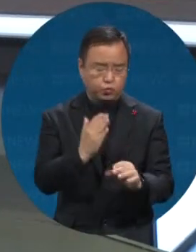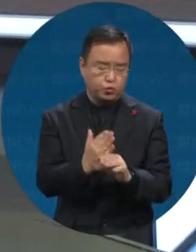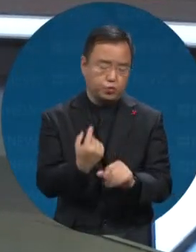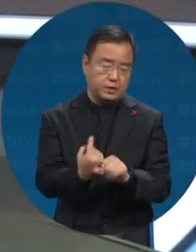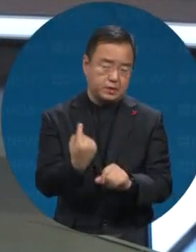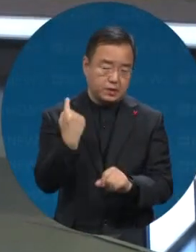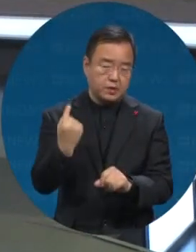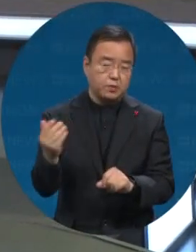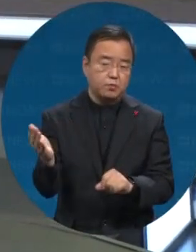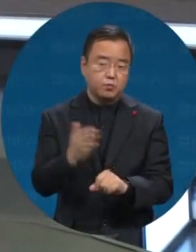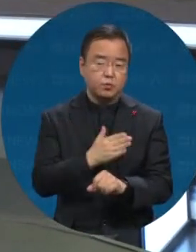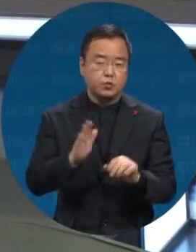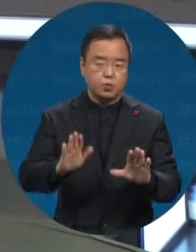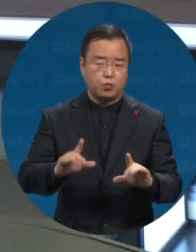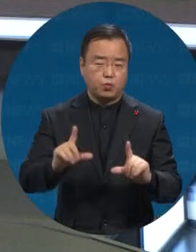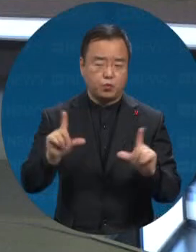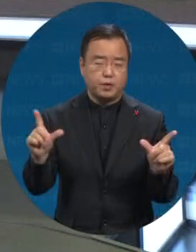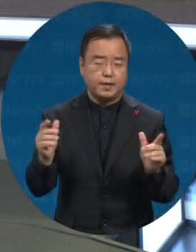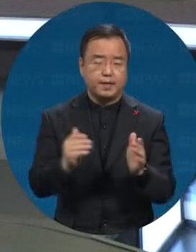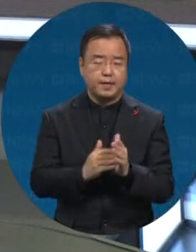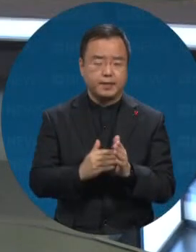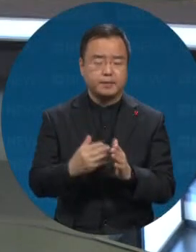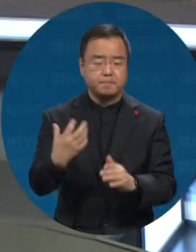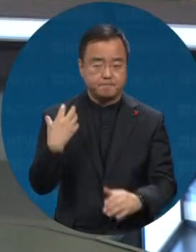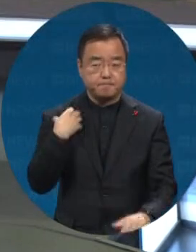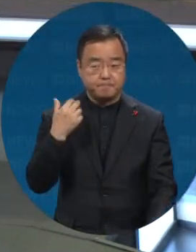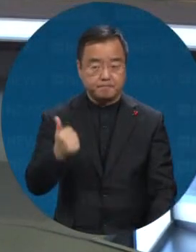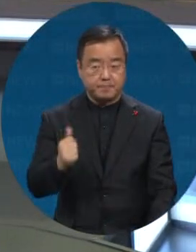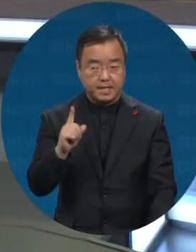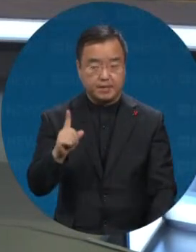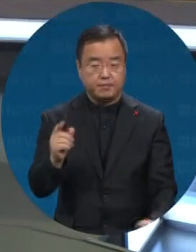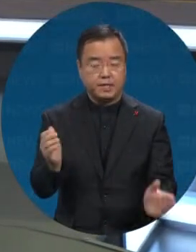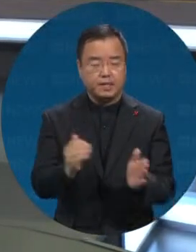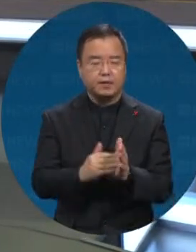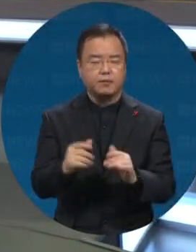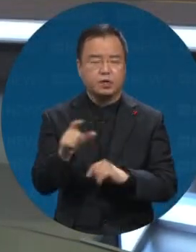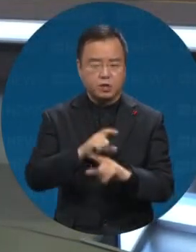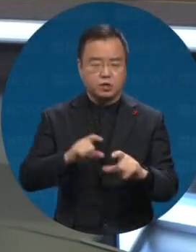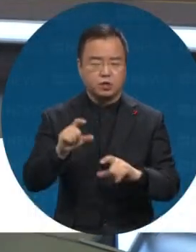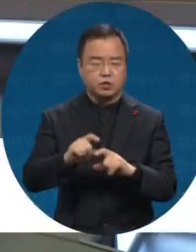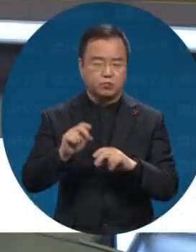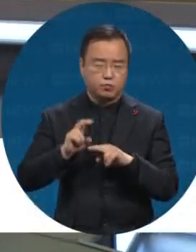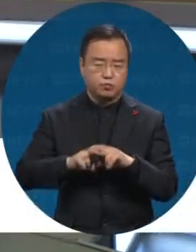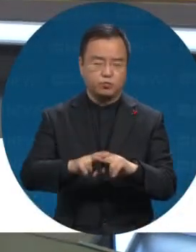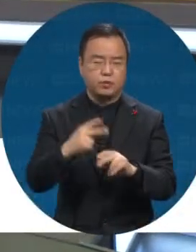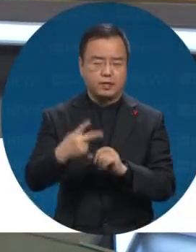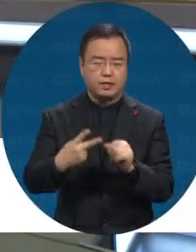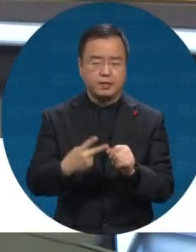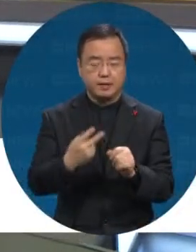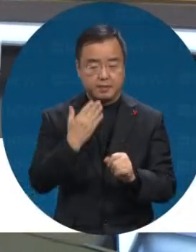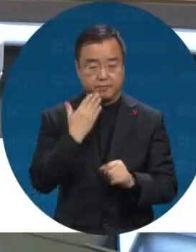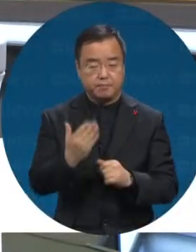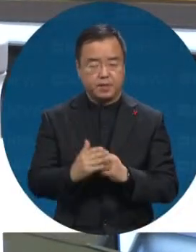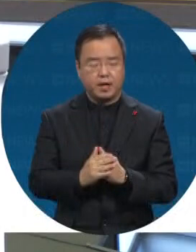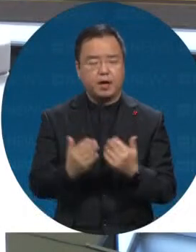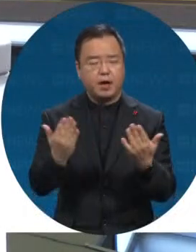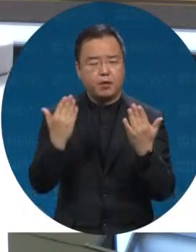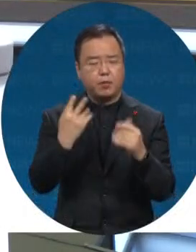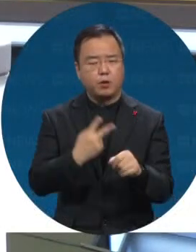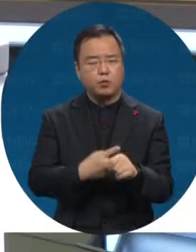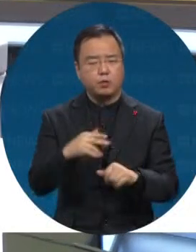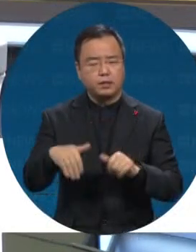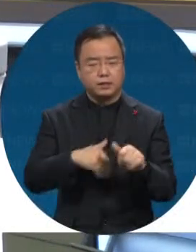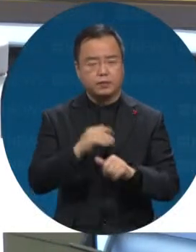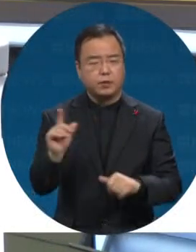전 요즘 위원장을 한번 지내셨는데 성공하셨습니다 먼저 학교와 교사들의 현 상황 어떻게